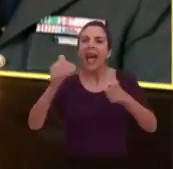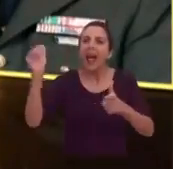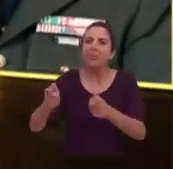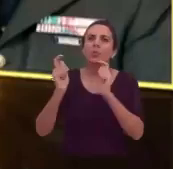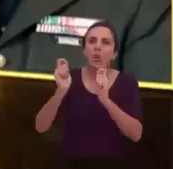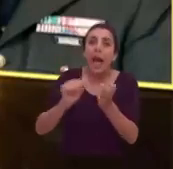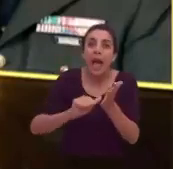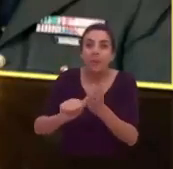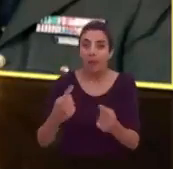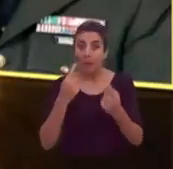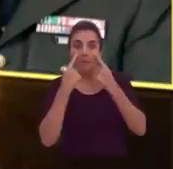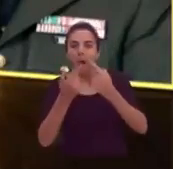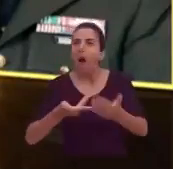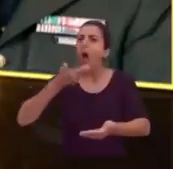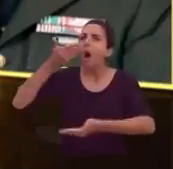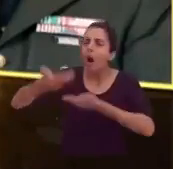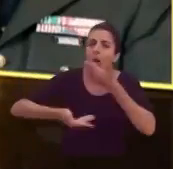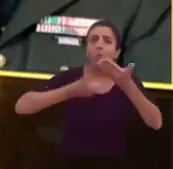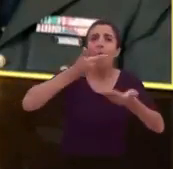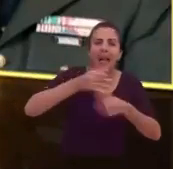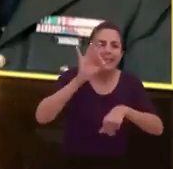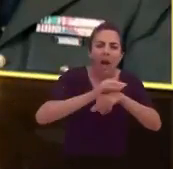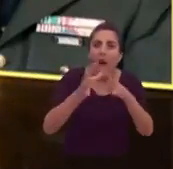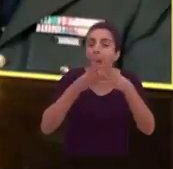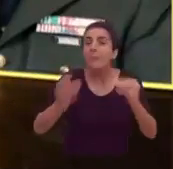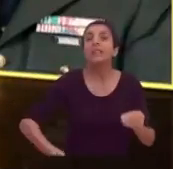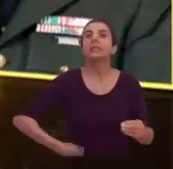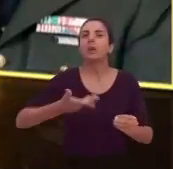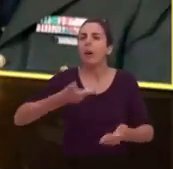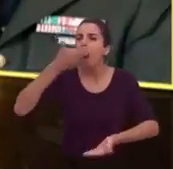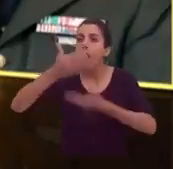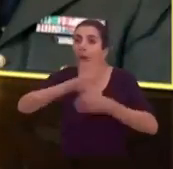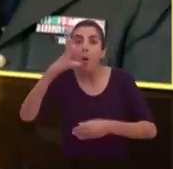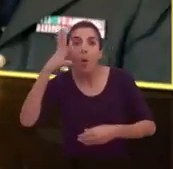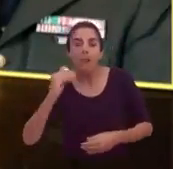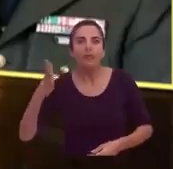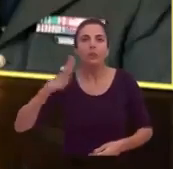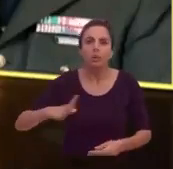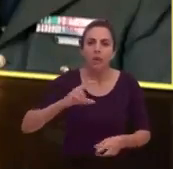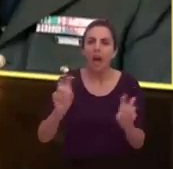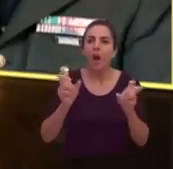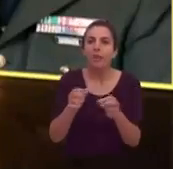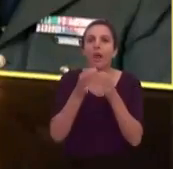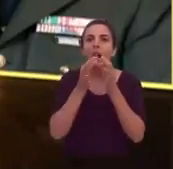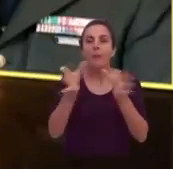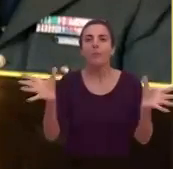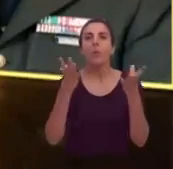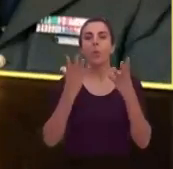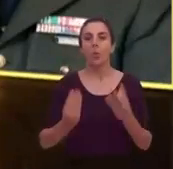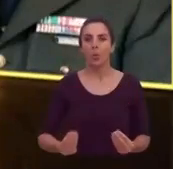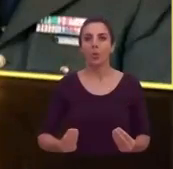bulunanlara bu muhteşem ve anlamlı törenin her anını en iyi şekilde nakletmek amacıyla radyodan sesleniyorlar.